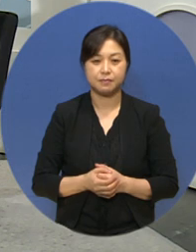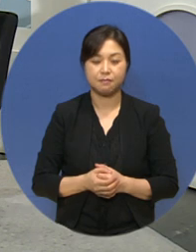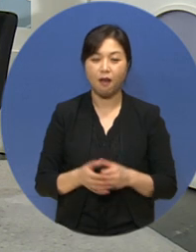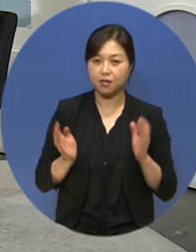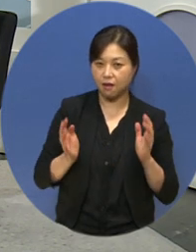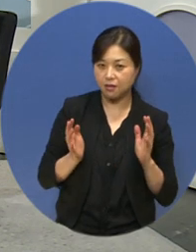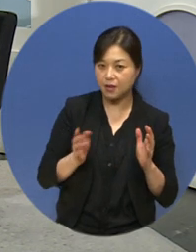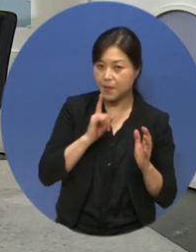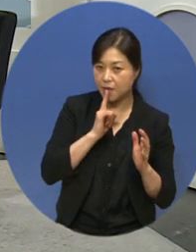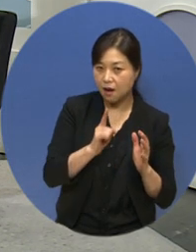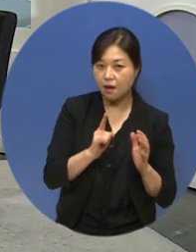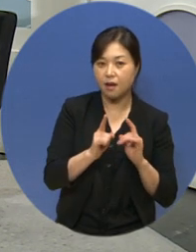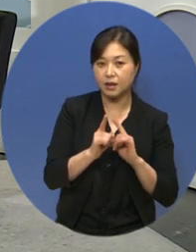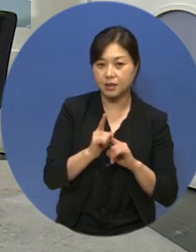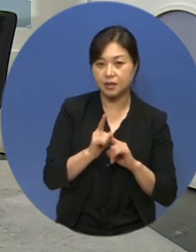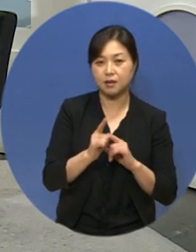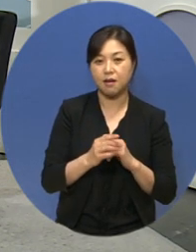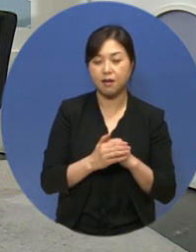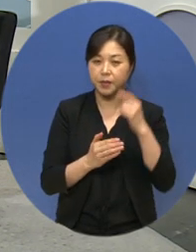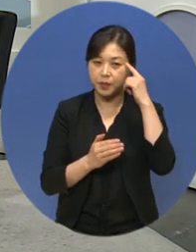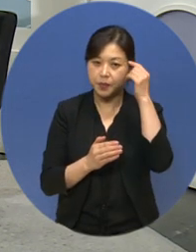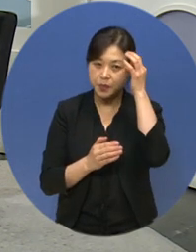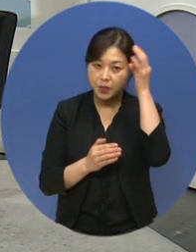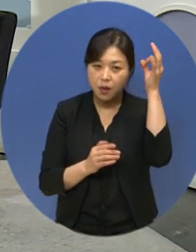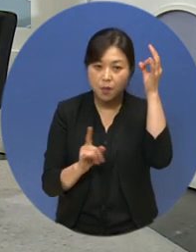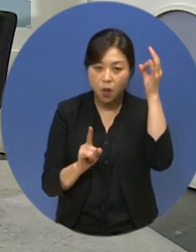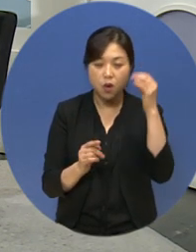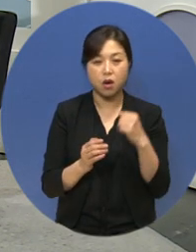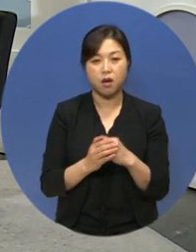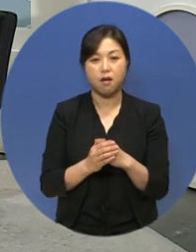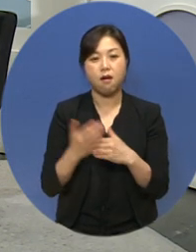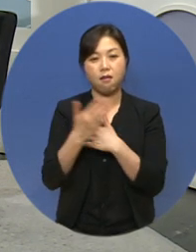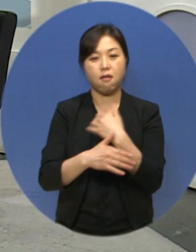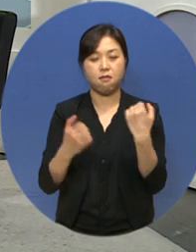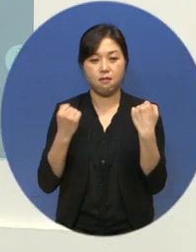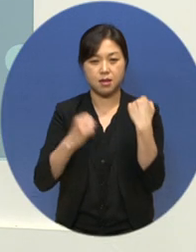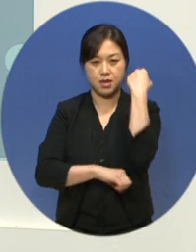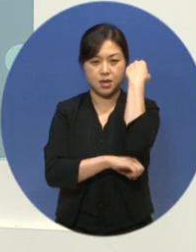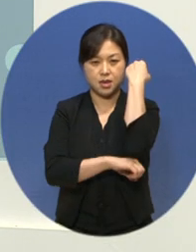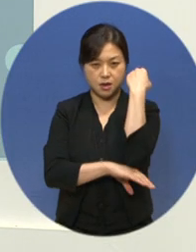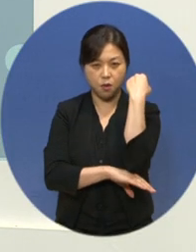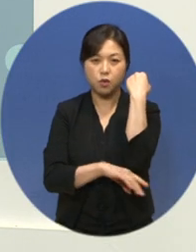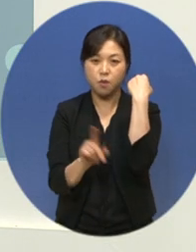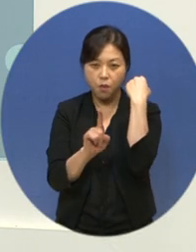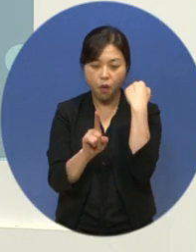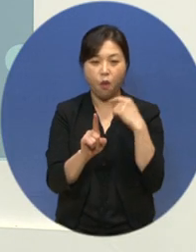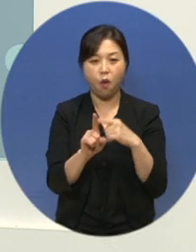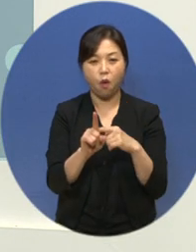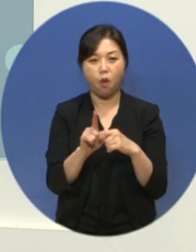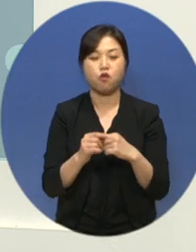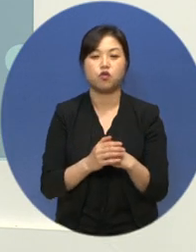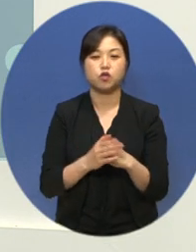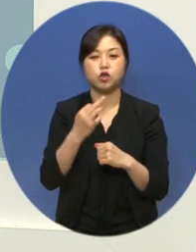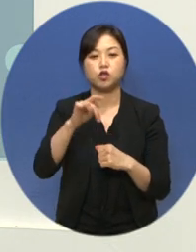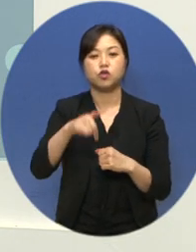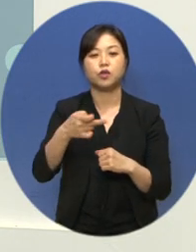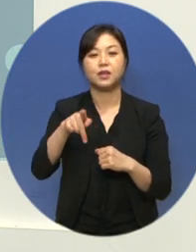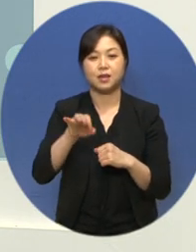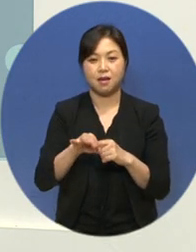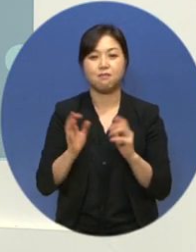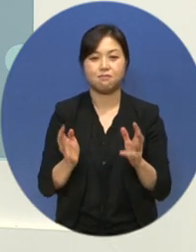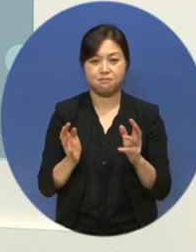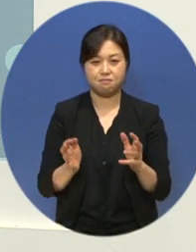말씀하시니까 어 생각이 납니다 많은 모든 건강에 기본이 사실은 육상